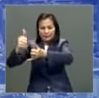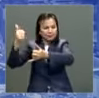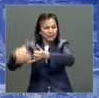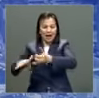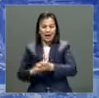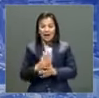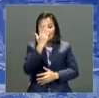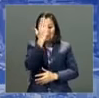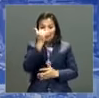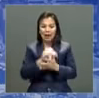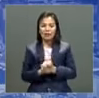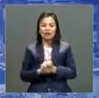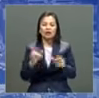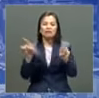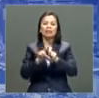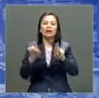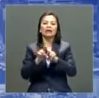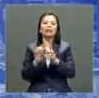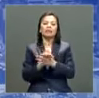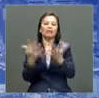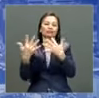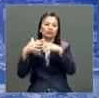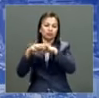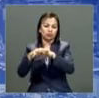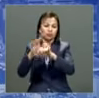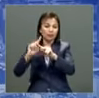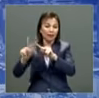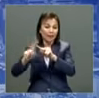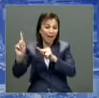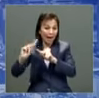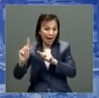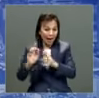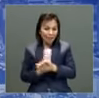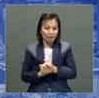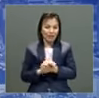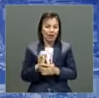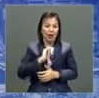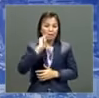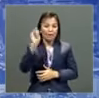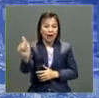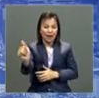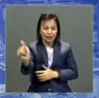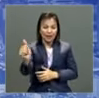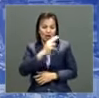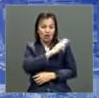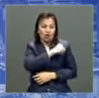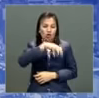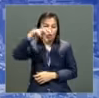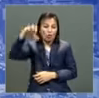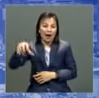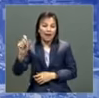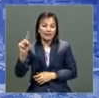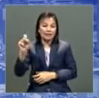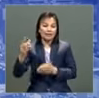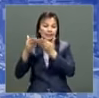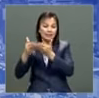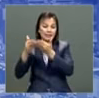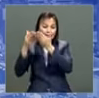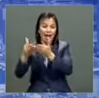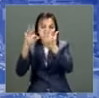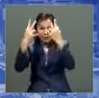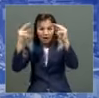อดคล้องกับที่คุณหมอได้แจ้งไปเมื่อสักครู่นะคะก็คือการเดินทางไปที่โรงพยาบาลสิริราชของนายกรัฐมนตรี